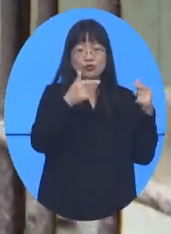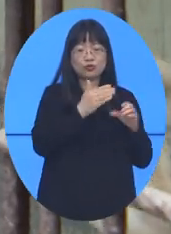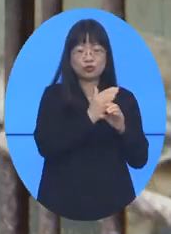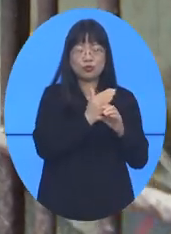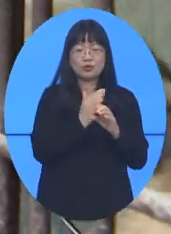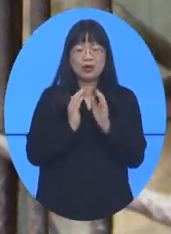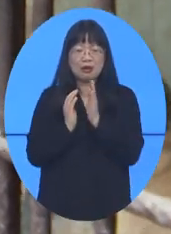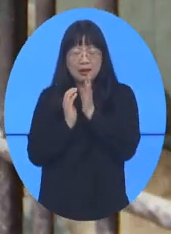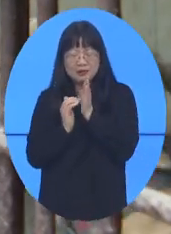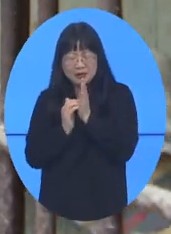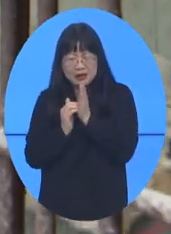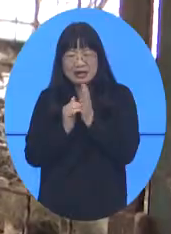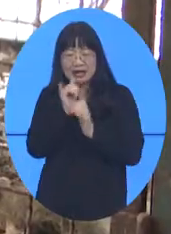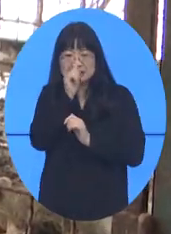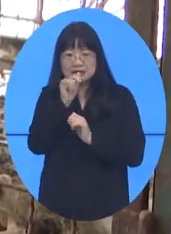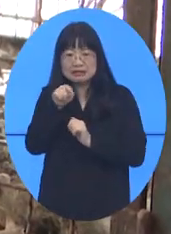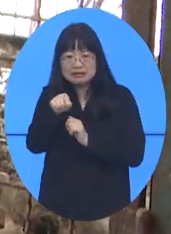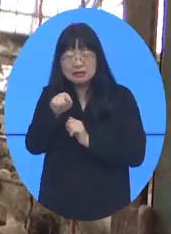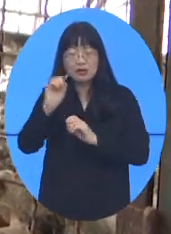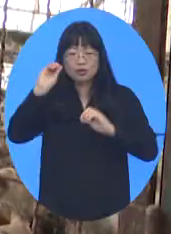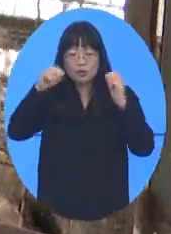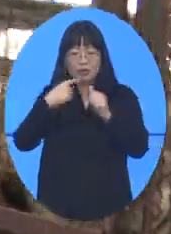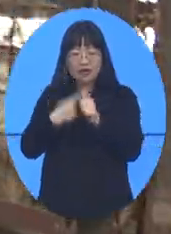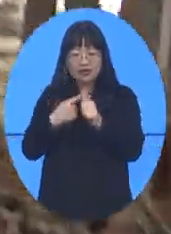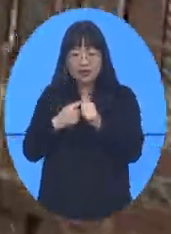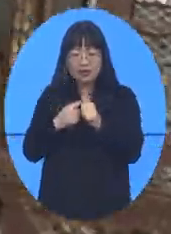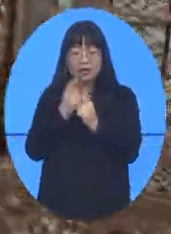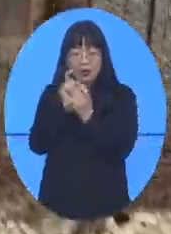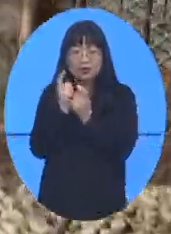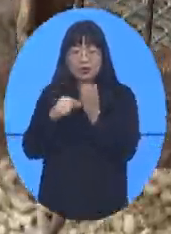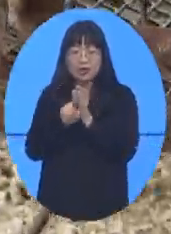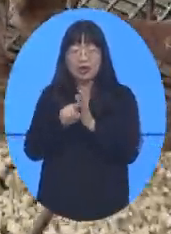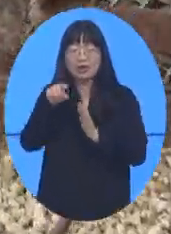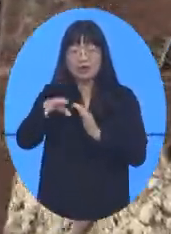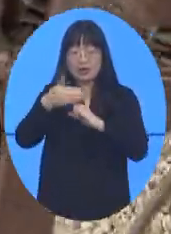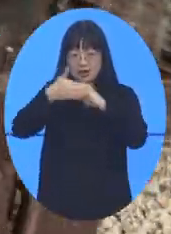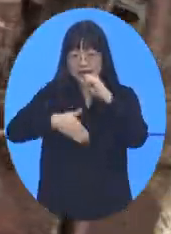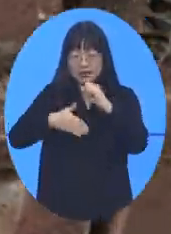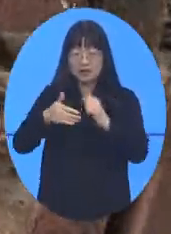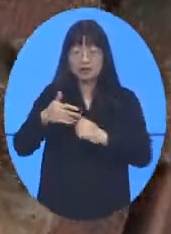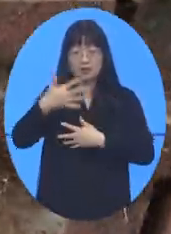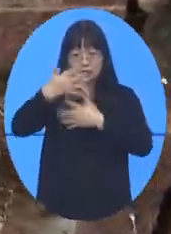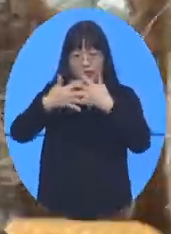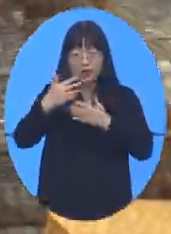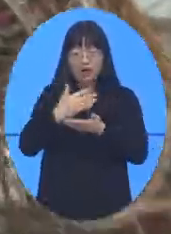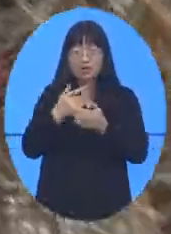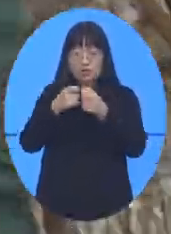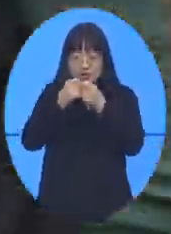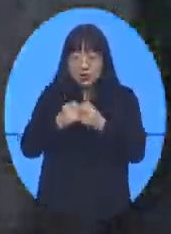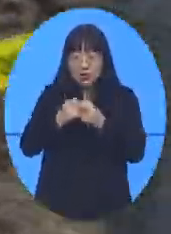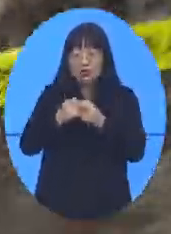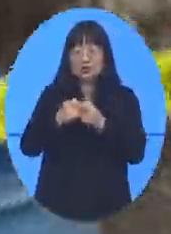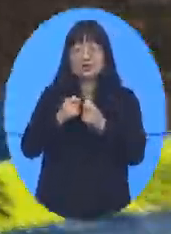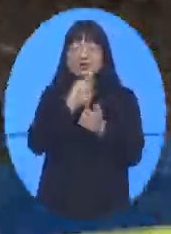특사경은 은밀하게 이루어지는 동물 학대 행위를 적발하기 위해선 현장 사진이나 동영상 등 구체적인